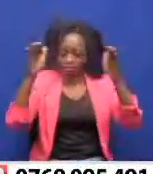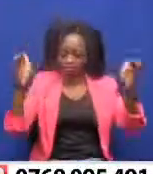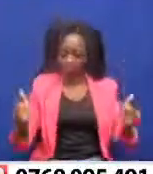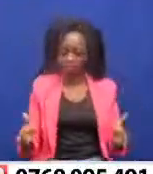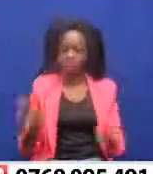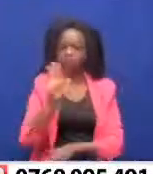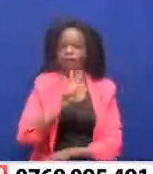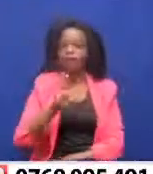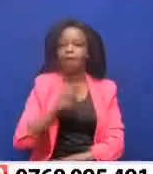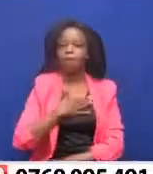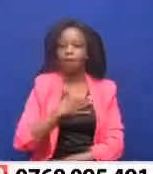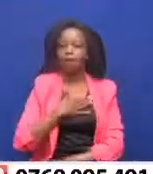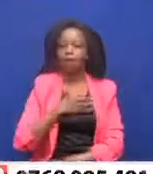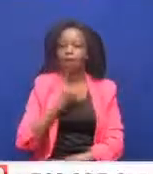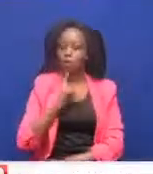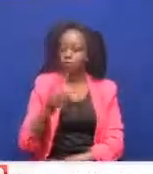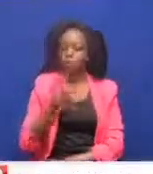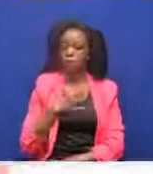Wakaniambia kijana zima gari.